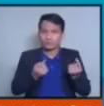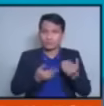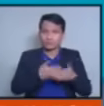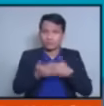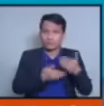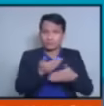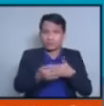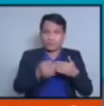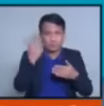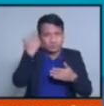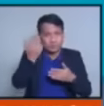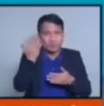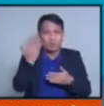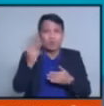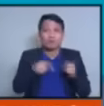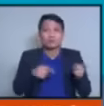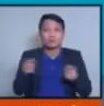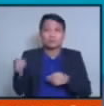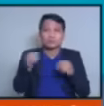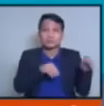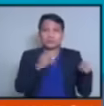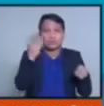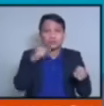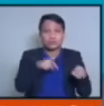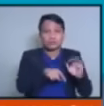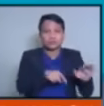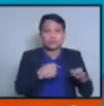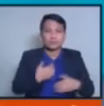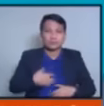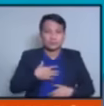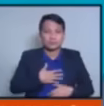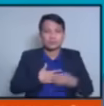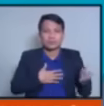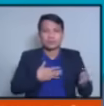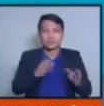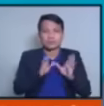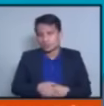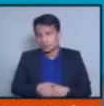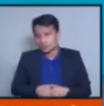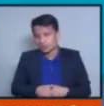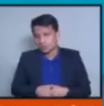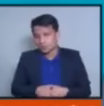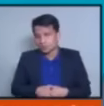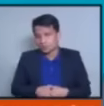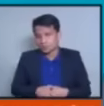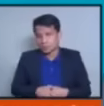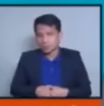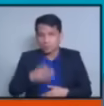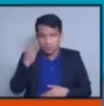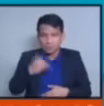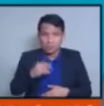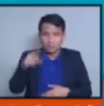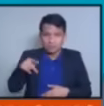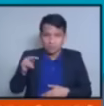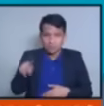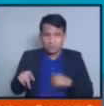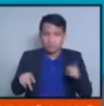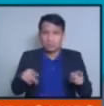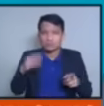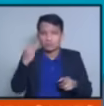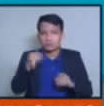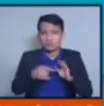mga reason kung bakit dinadala ang sumbong sa barangay. Opo. Okay? Pag sa PNP kasi,